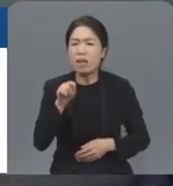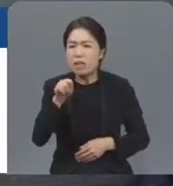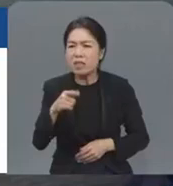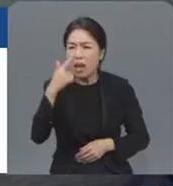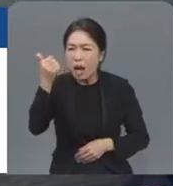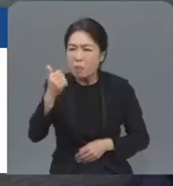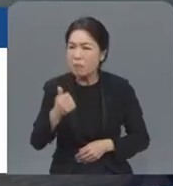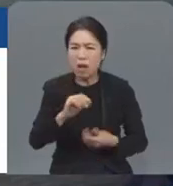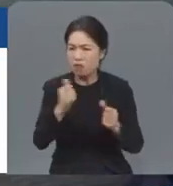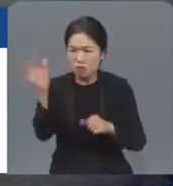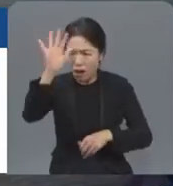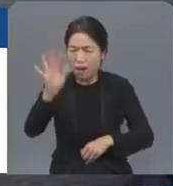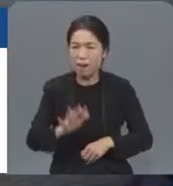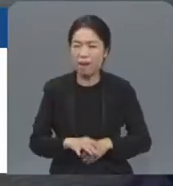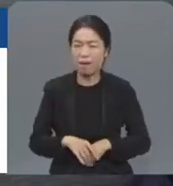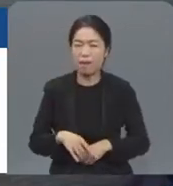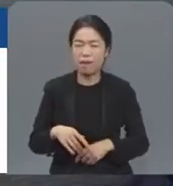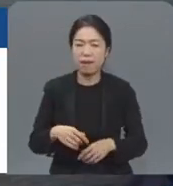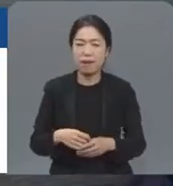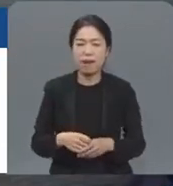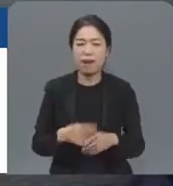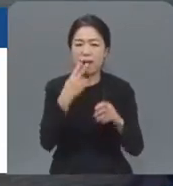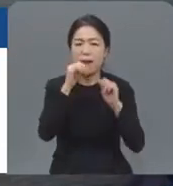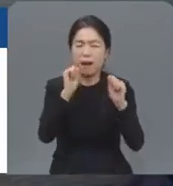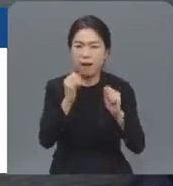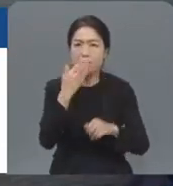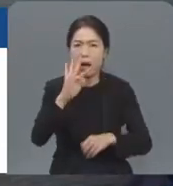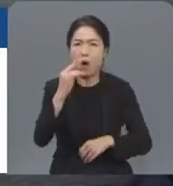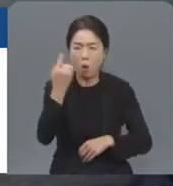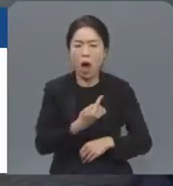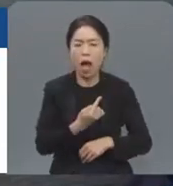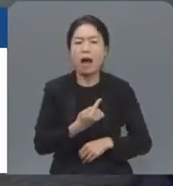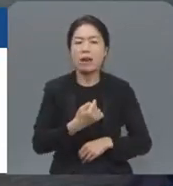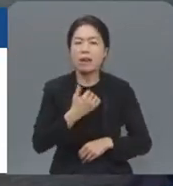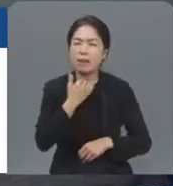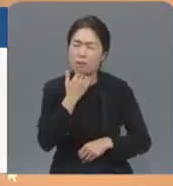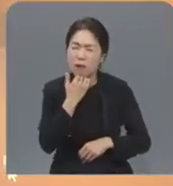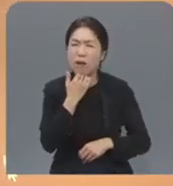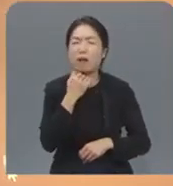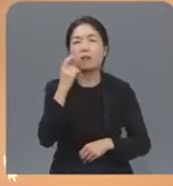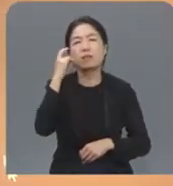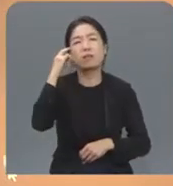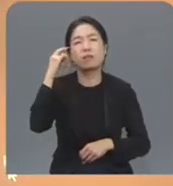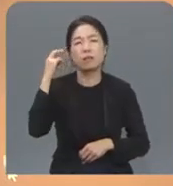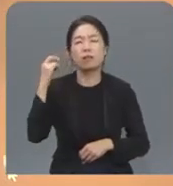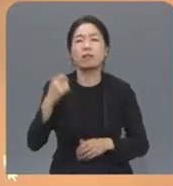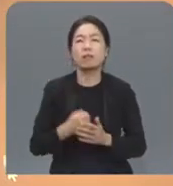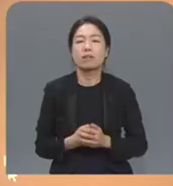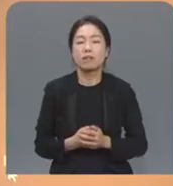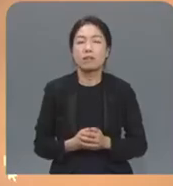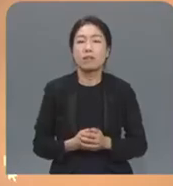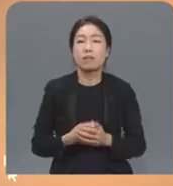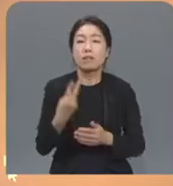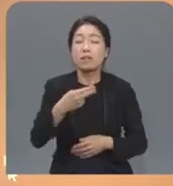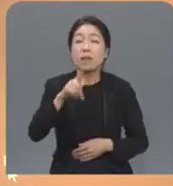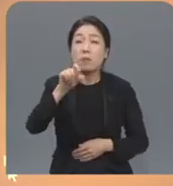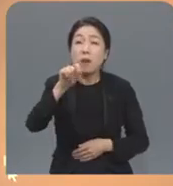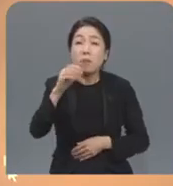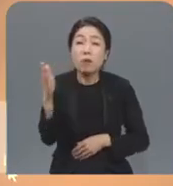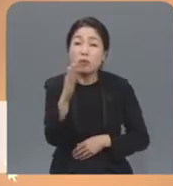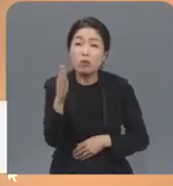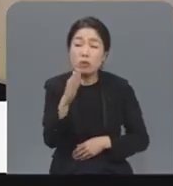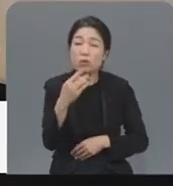가는 사오실 뿐이다고 마을 앞에서 저고 기다린 거 생각이 나고 2015년 만 명에 가깝던 일제